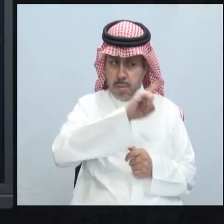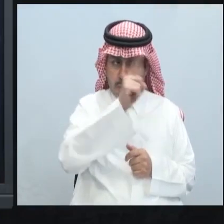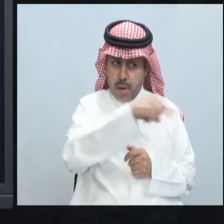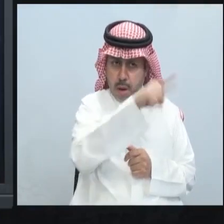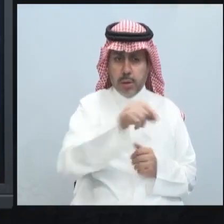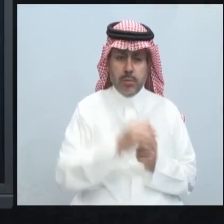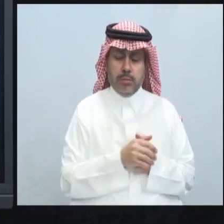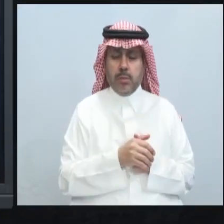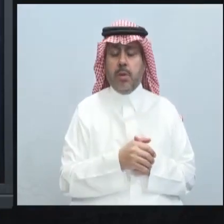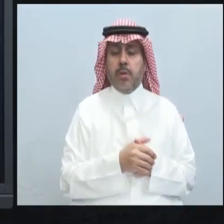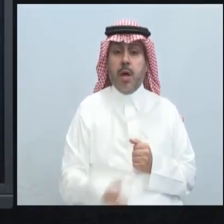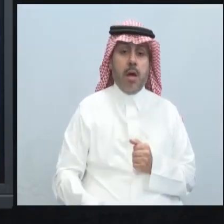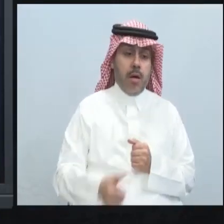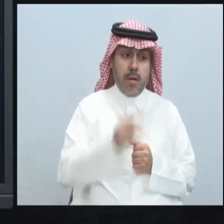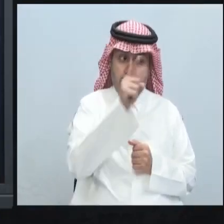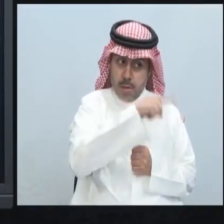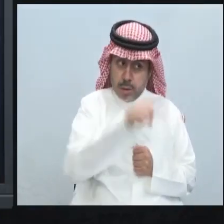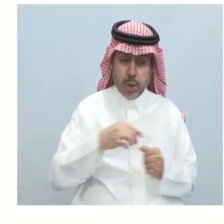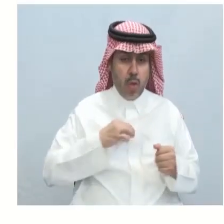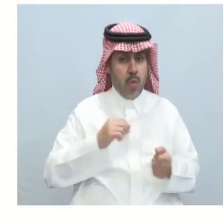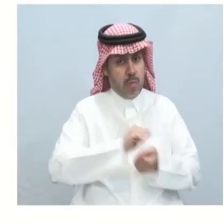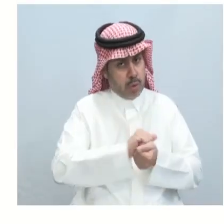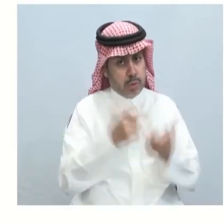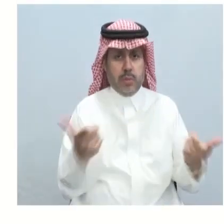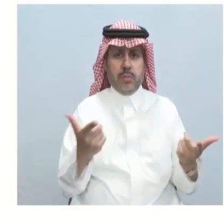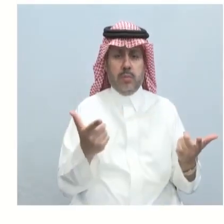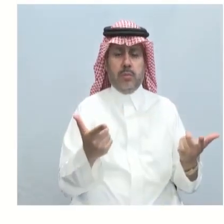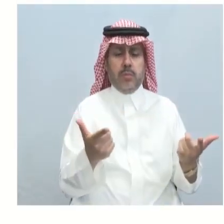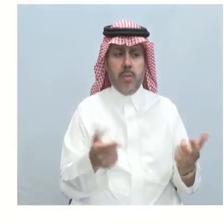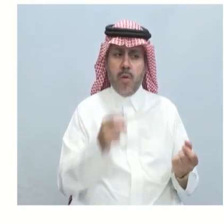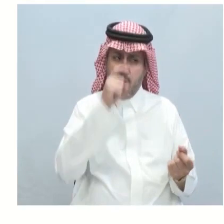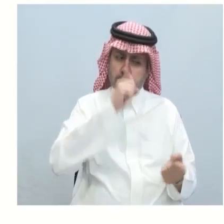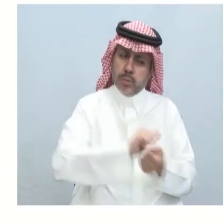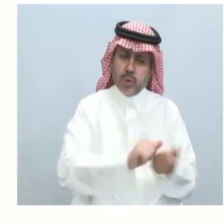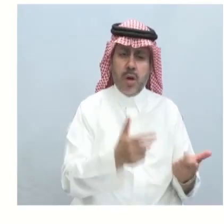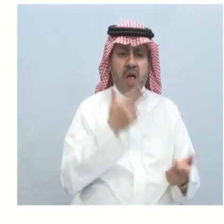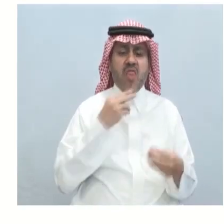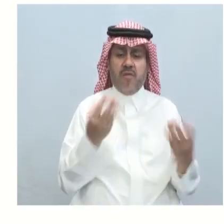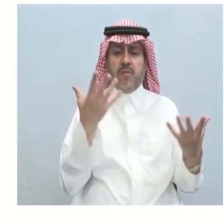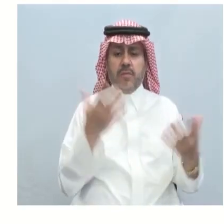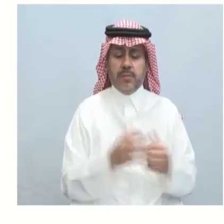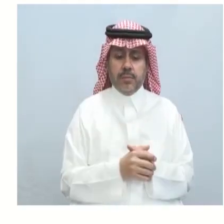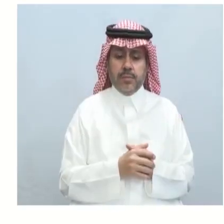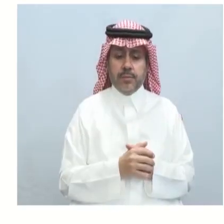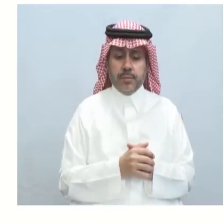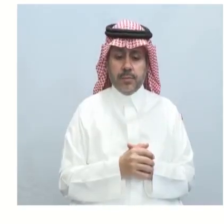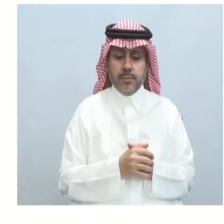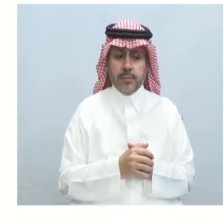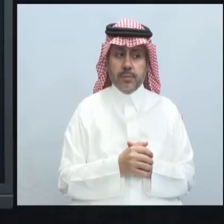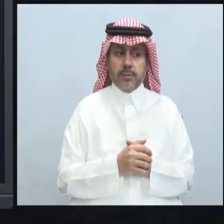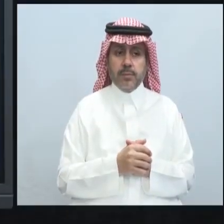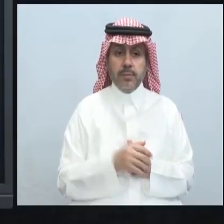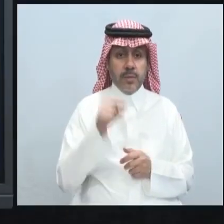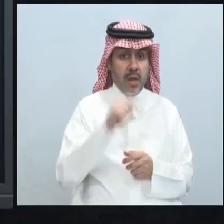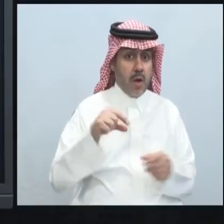لما راه فقال اما كان يجدها هذا ما يقصر به ثوبه حتى يكون هذا